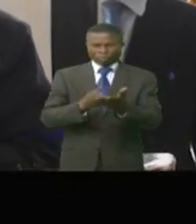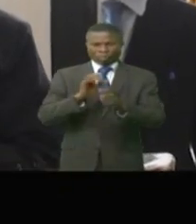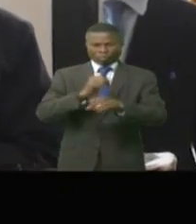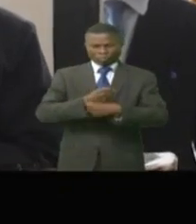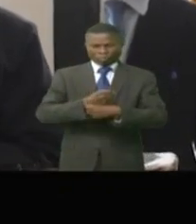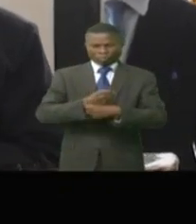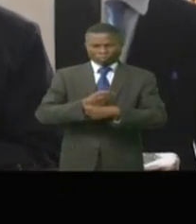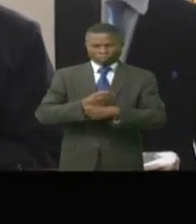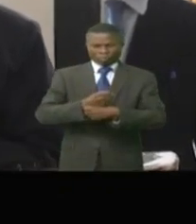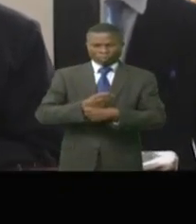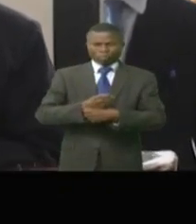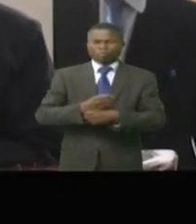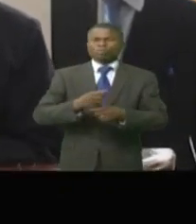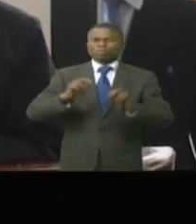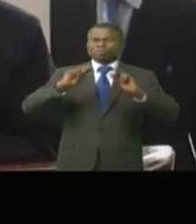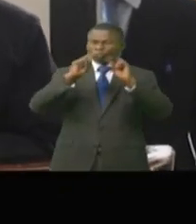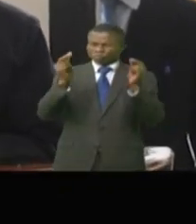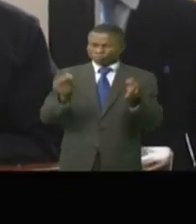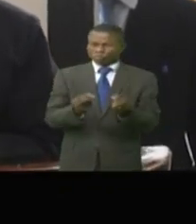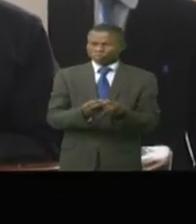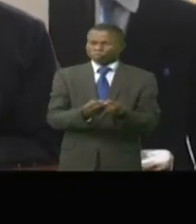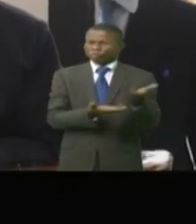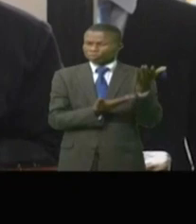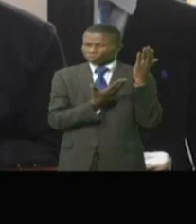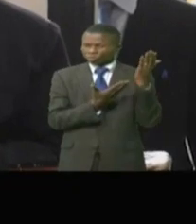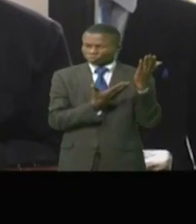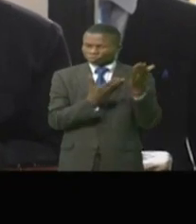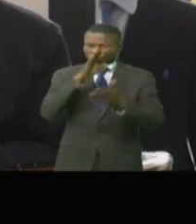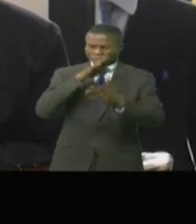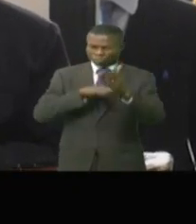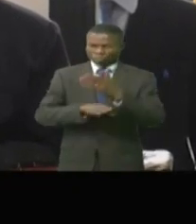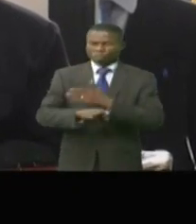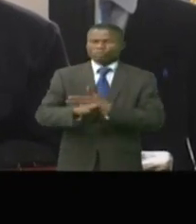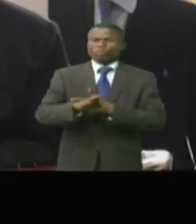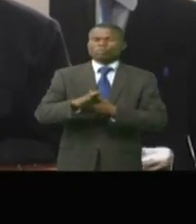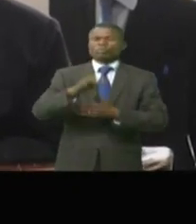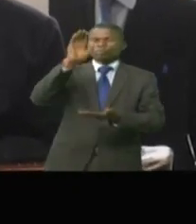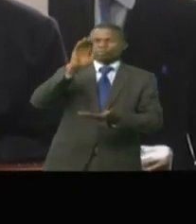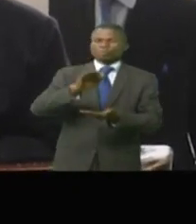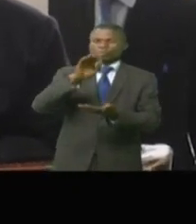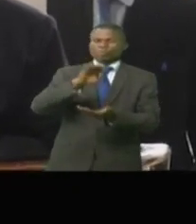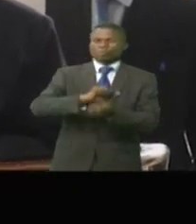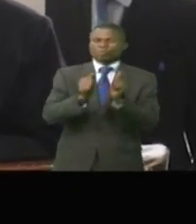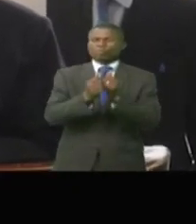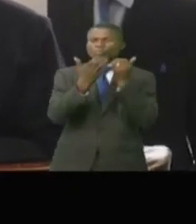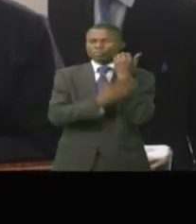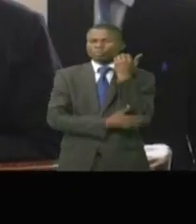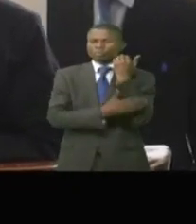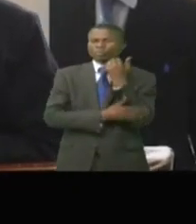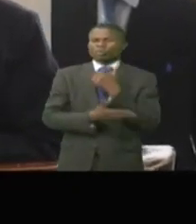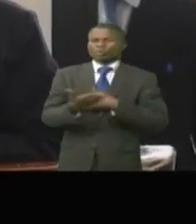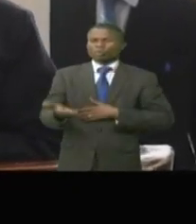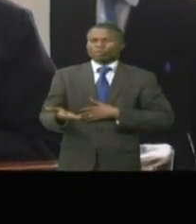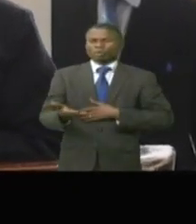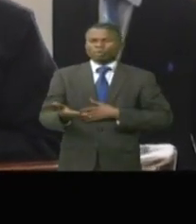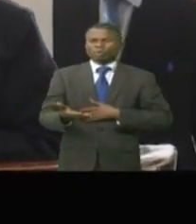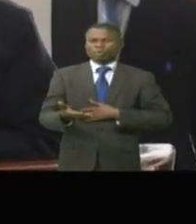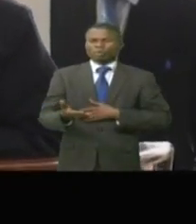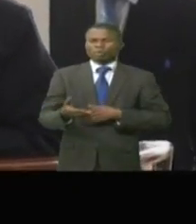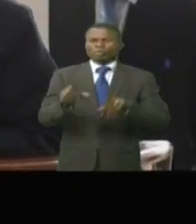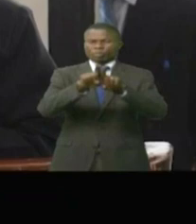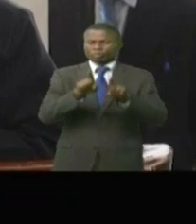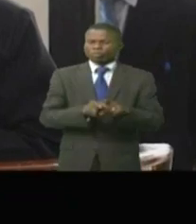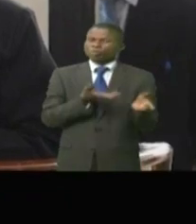la composante d'un programme intégré de réduction de la pauvreté et doit